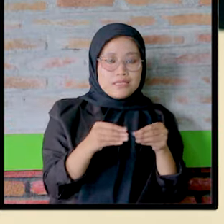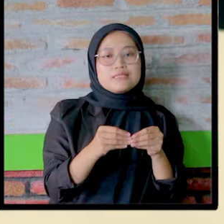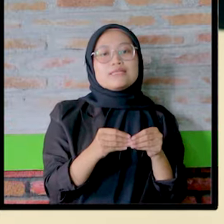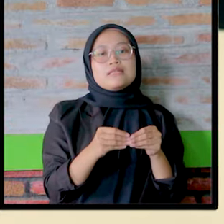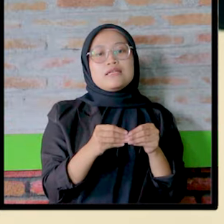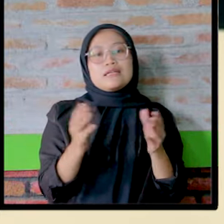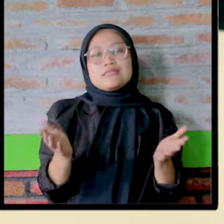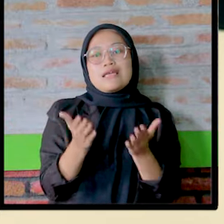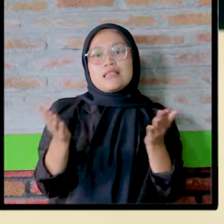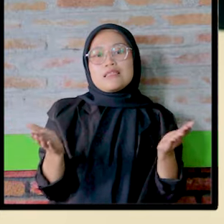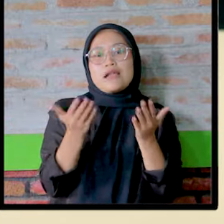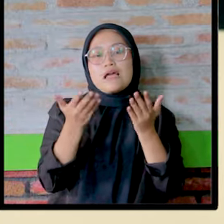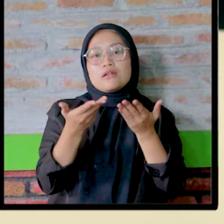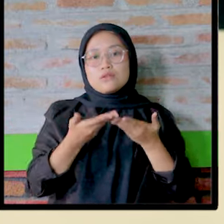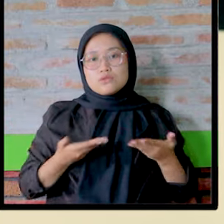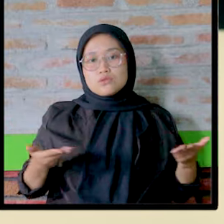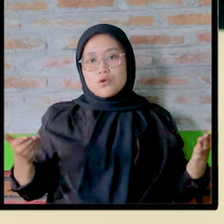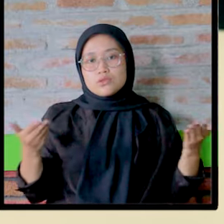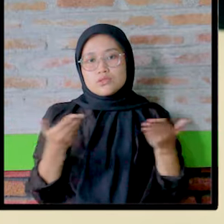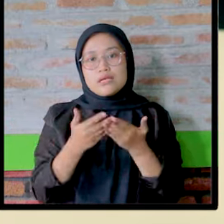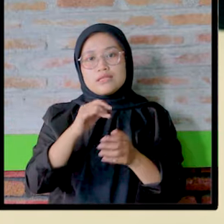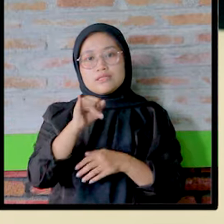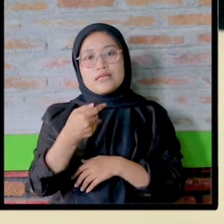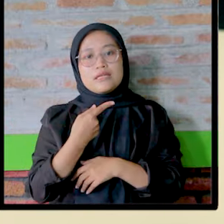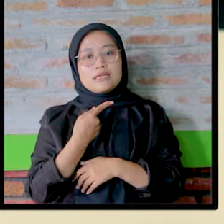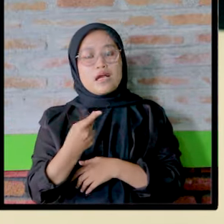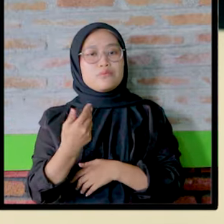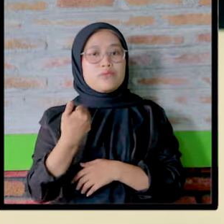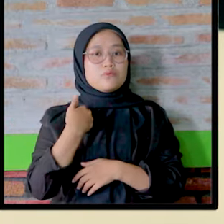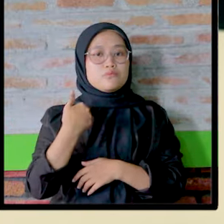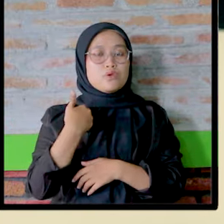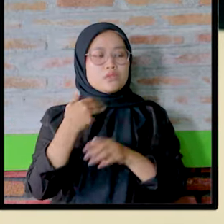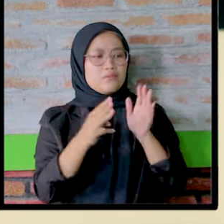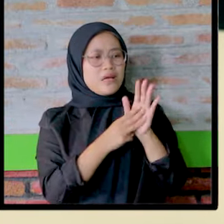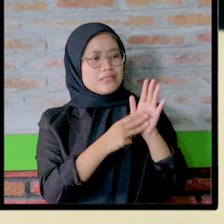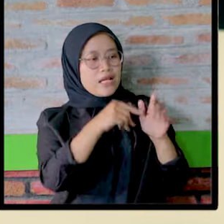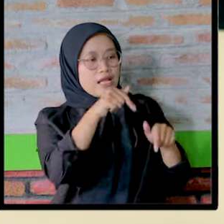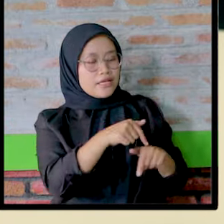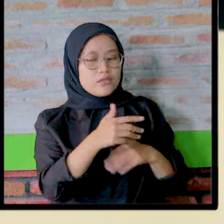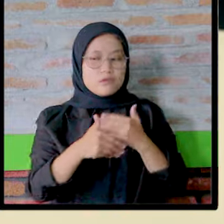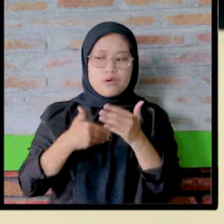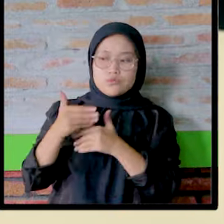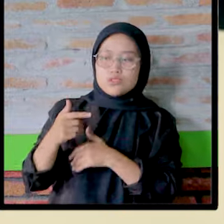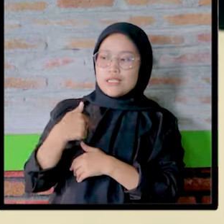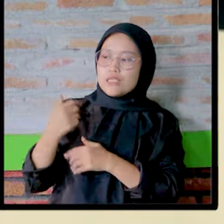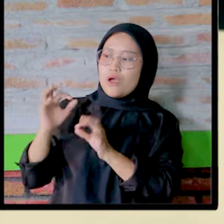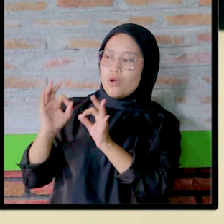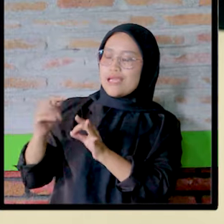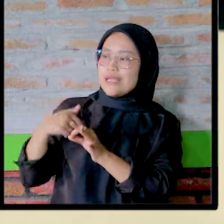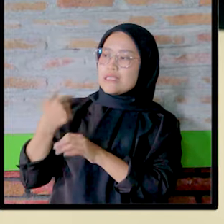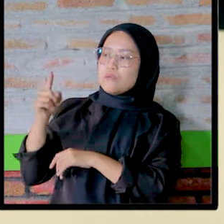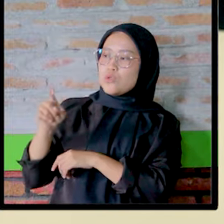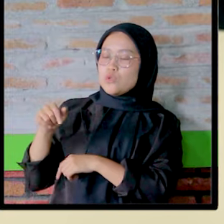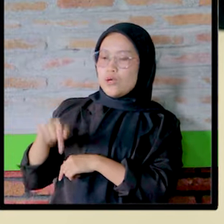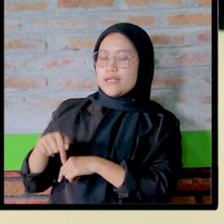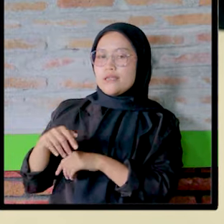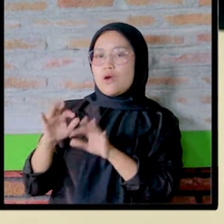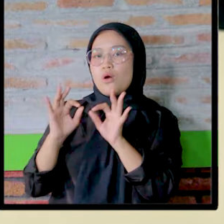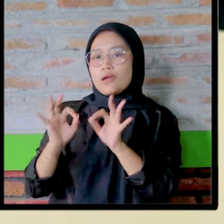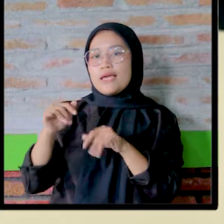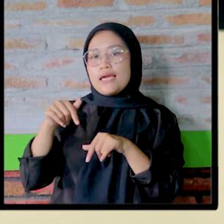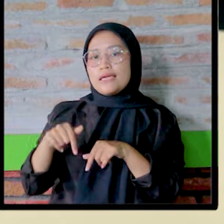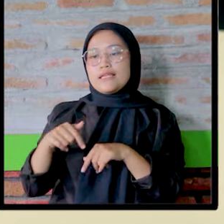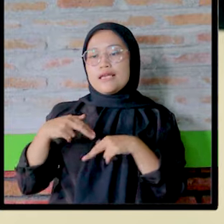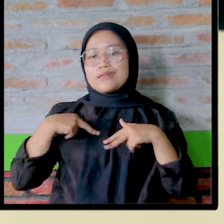kami ee Kami punya masalah begini kemudian kita lempar Oke kita butuh ini Nah inilah kemudian